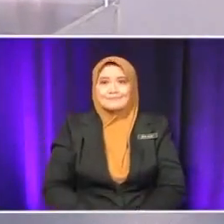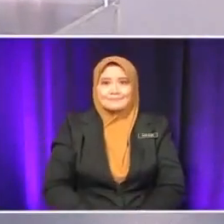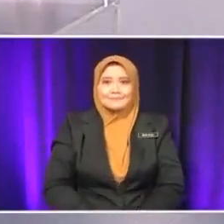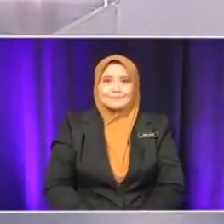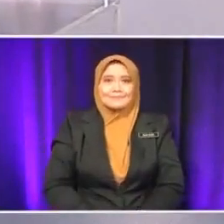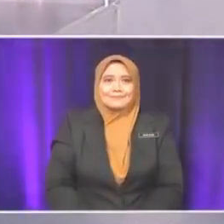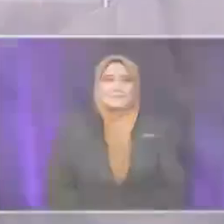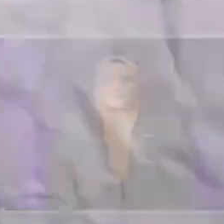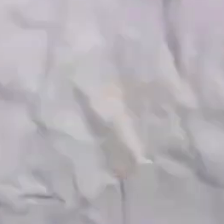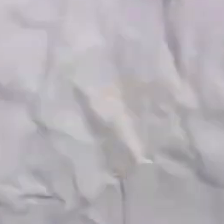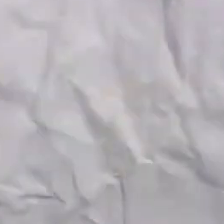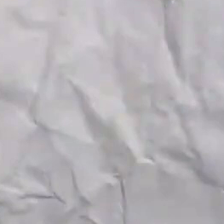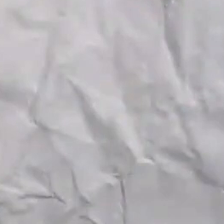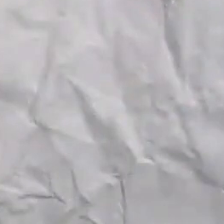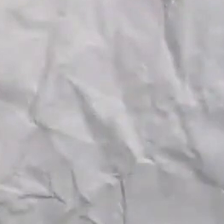Satu.